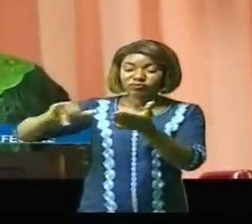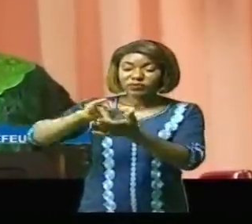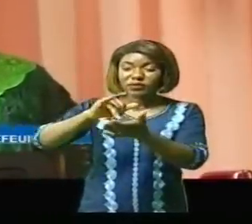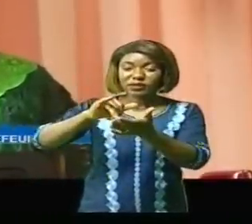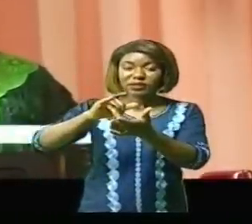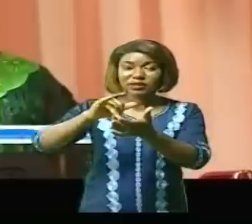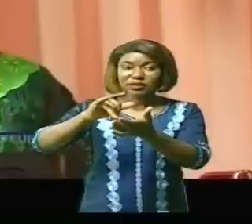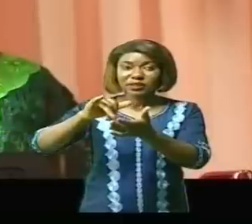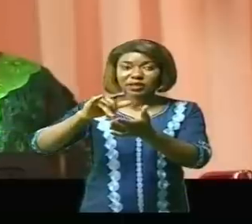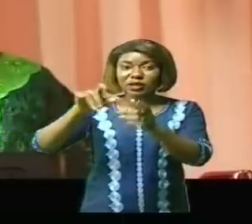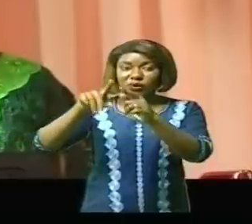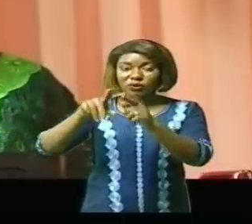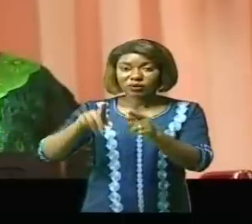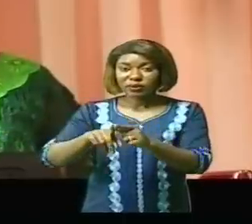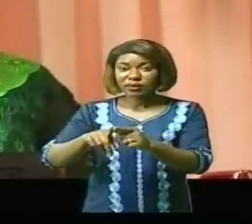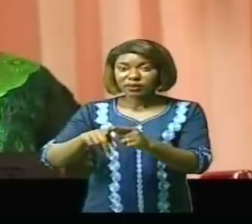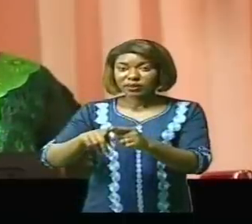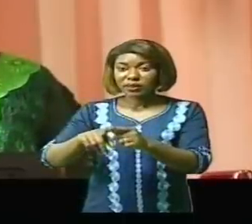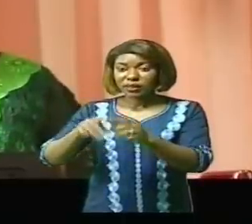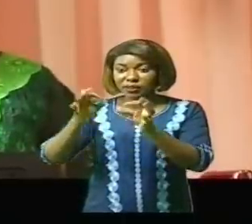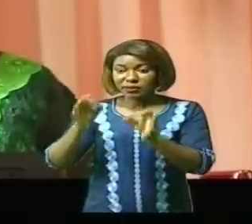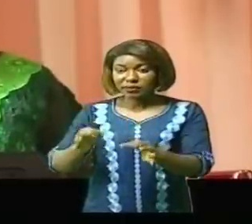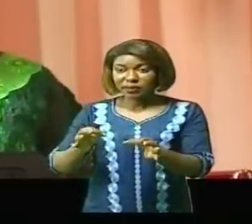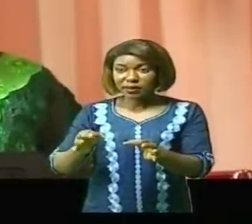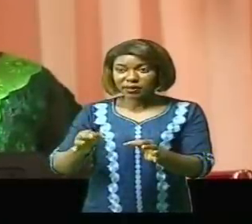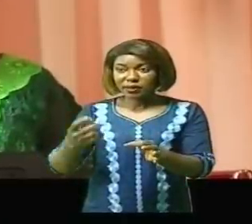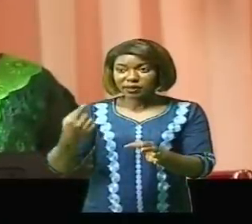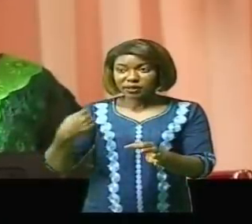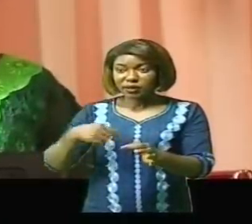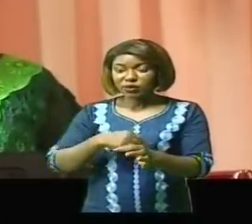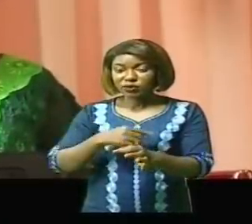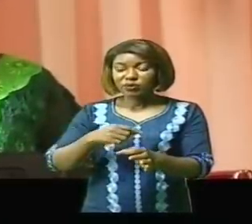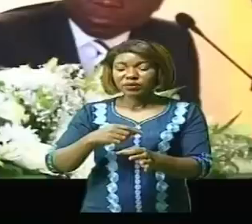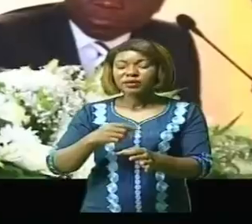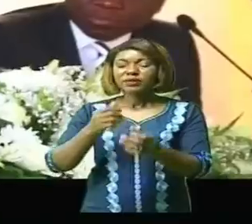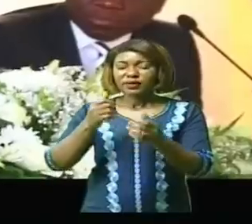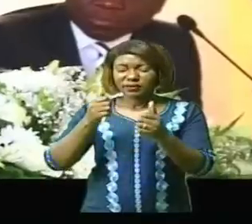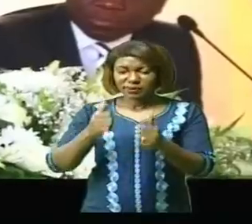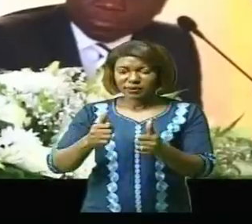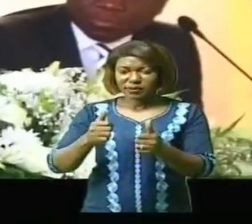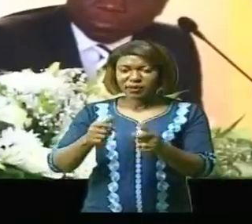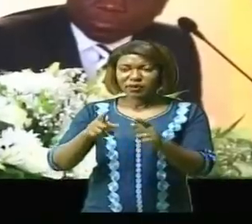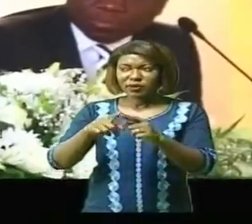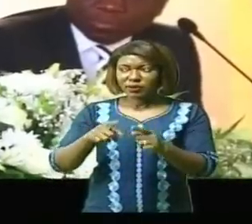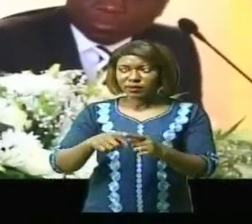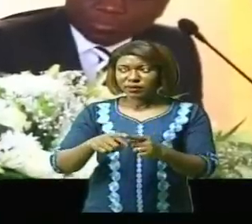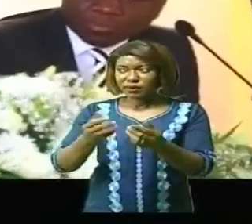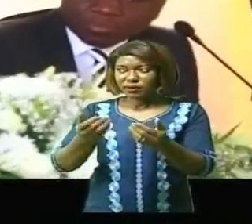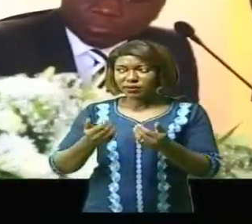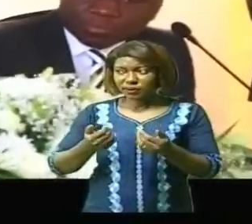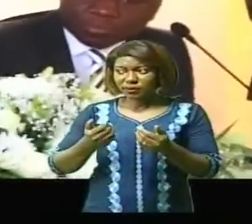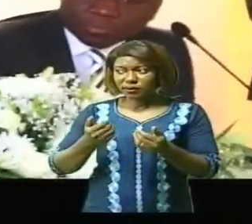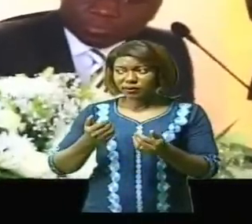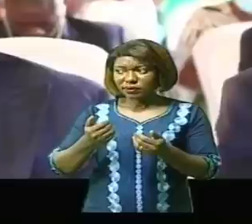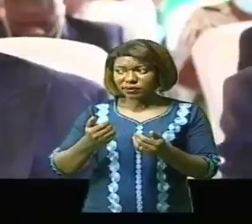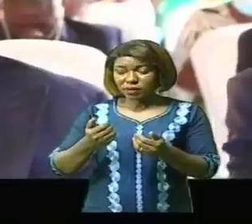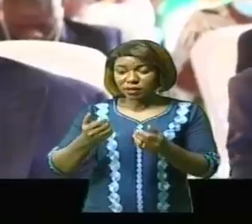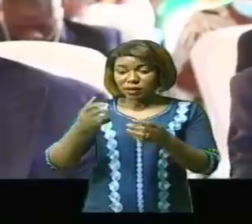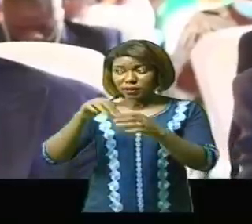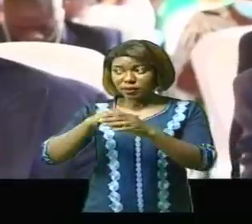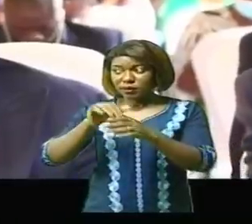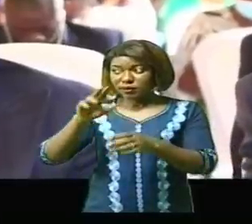sont surmontables et je suis fortement optimiste. À cet effet, et dans sa